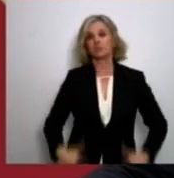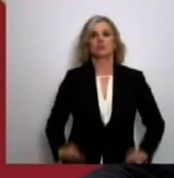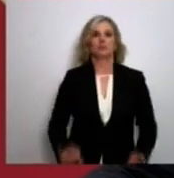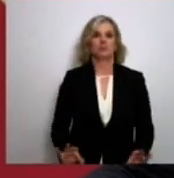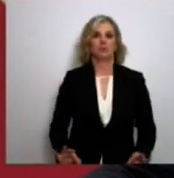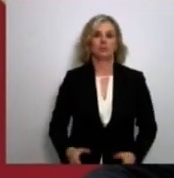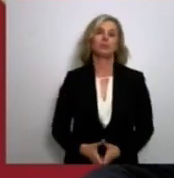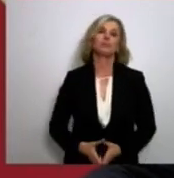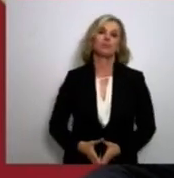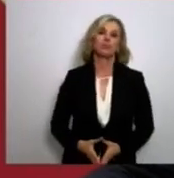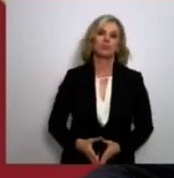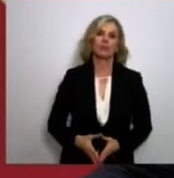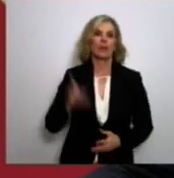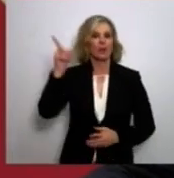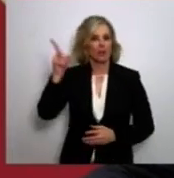Θέλουν να μας τελειώσουν.